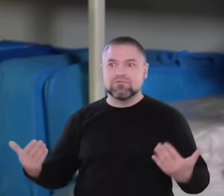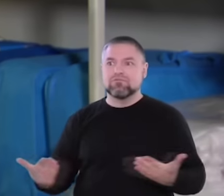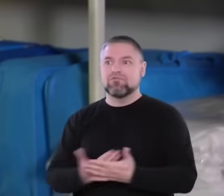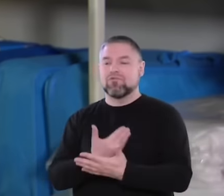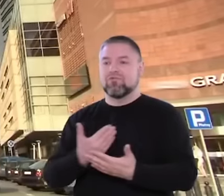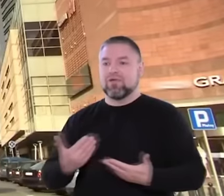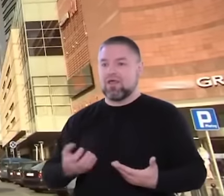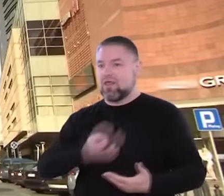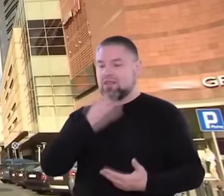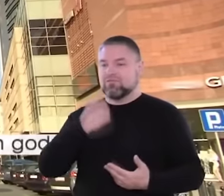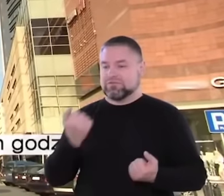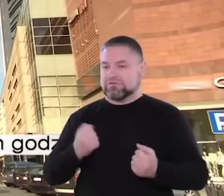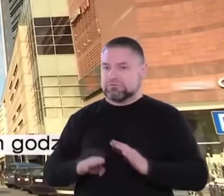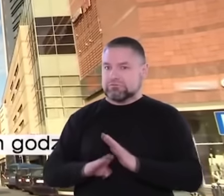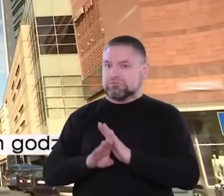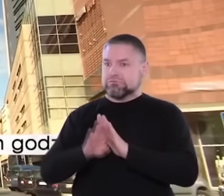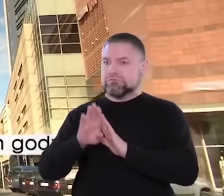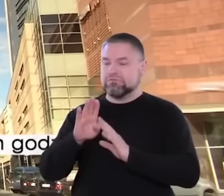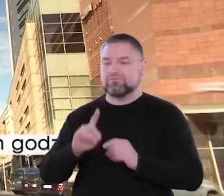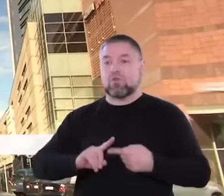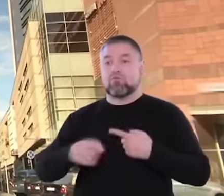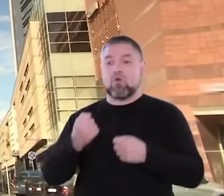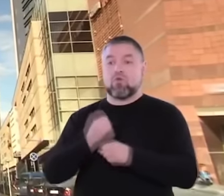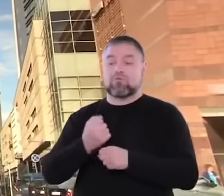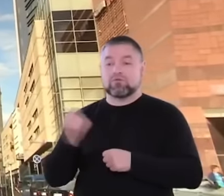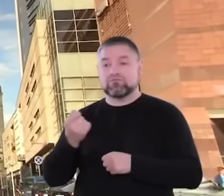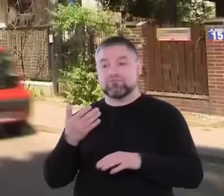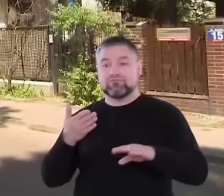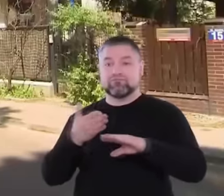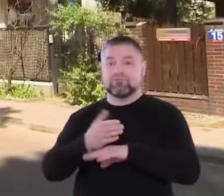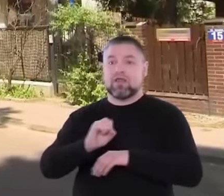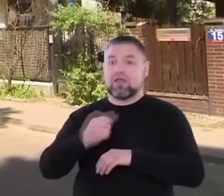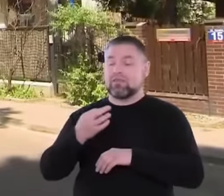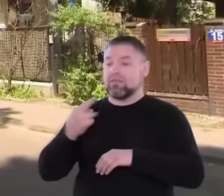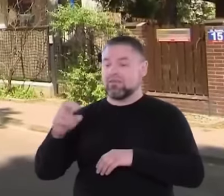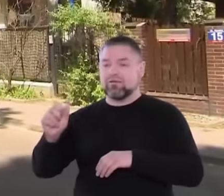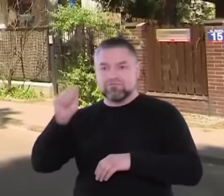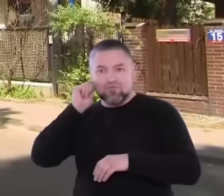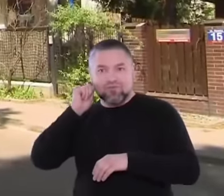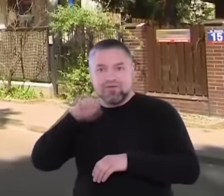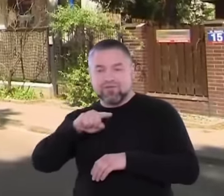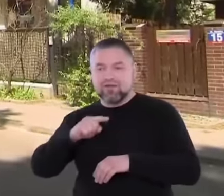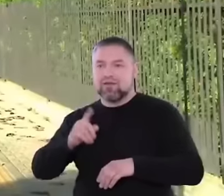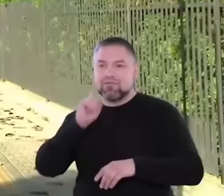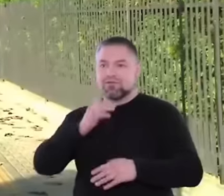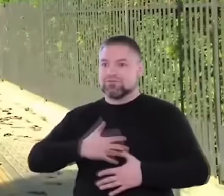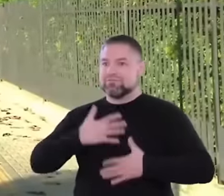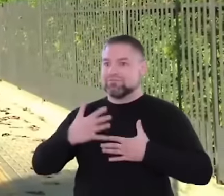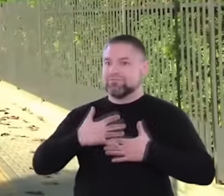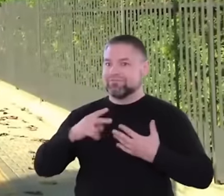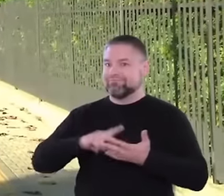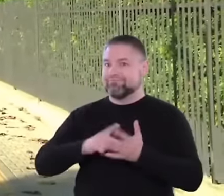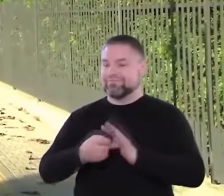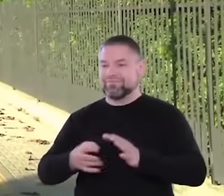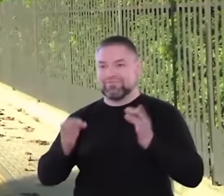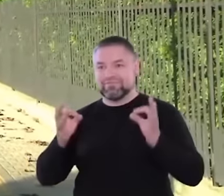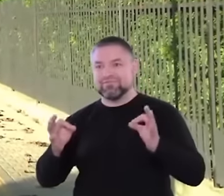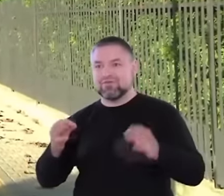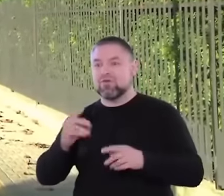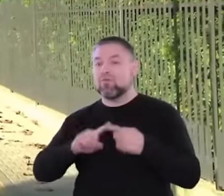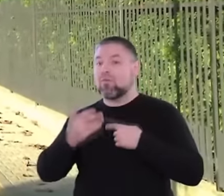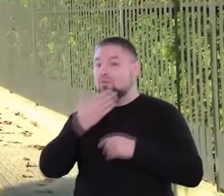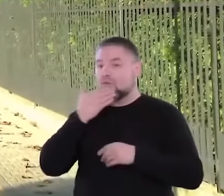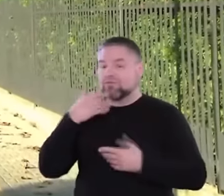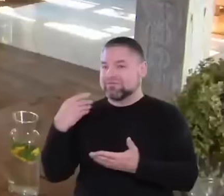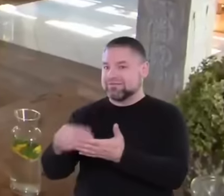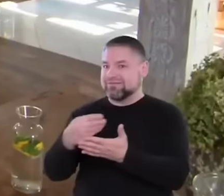podciągnąć. Zaraz po pracy Paweł pojechał do domu Anity. Mężczyzna jest podekscytowany zaplanowanymi na dzisiejsze